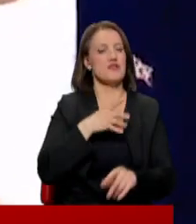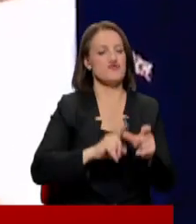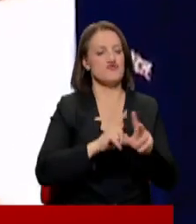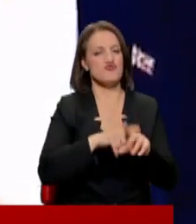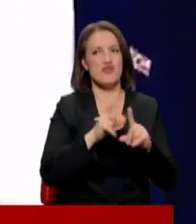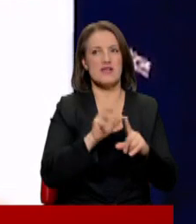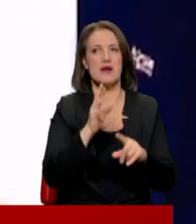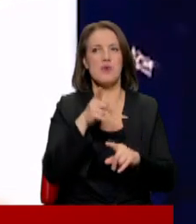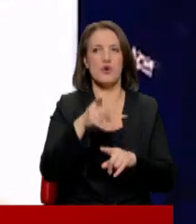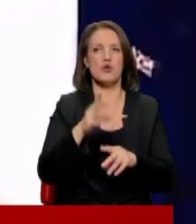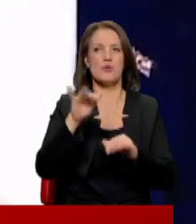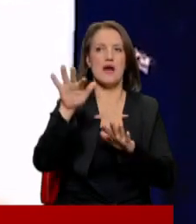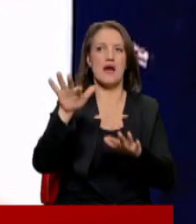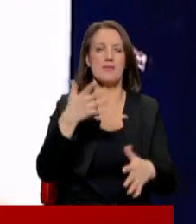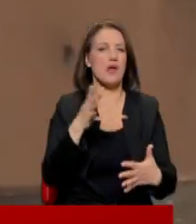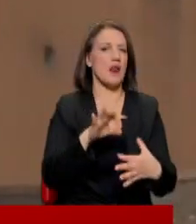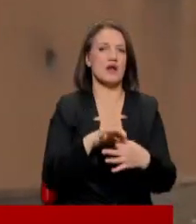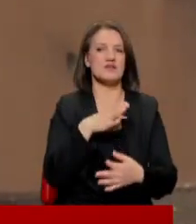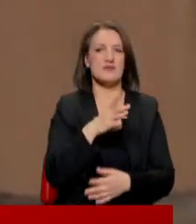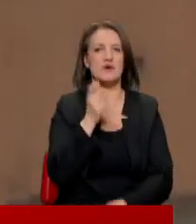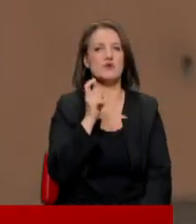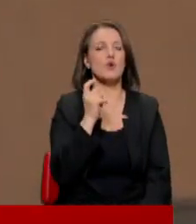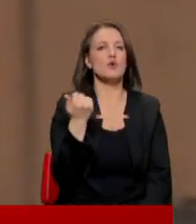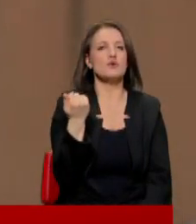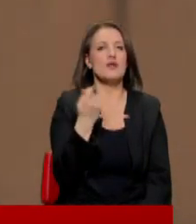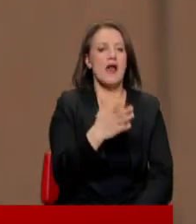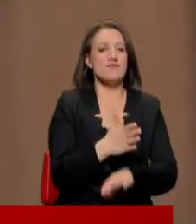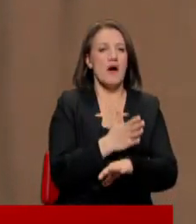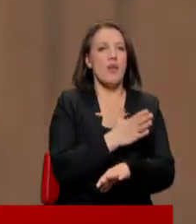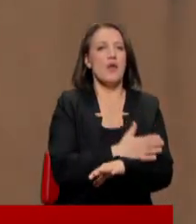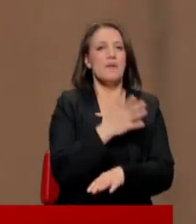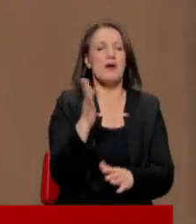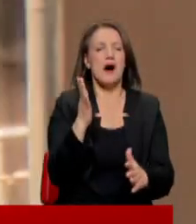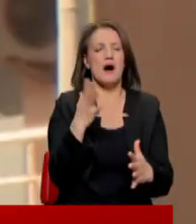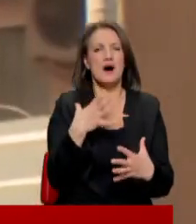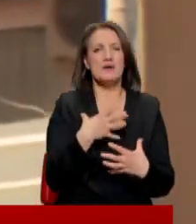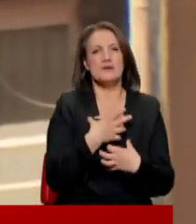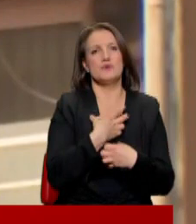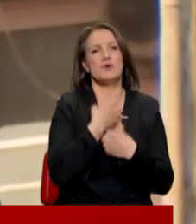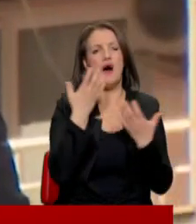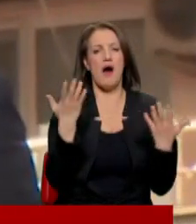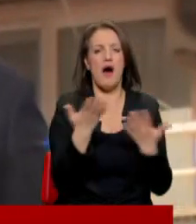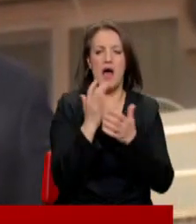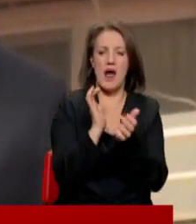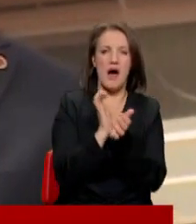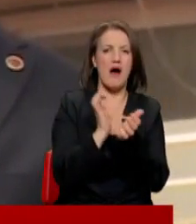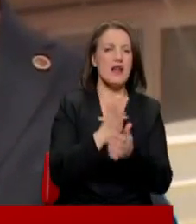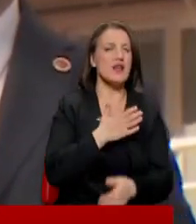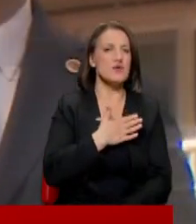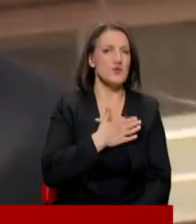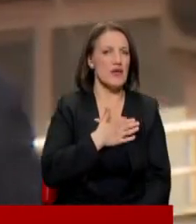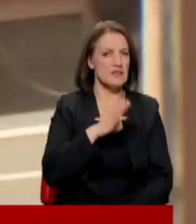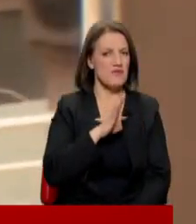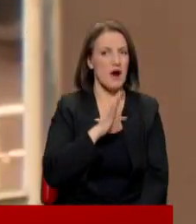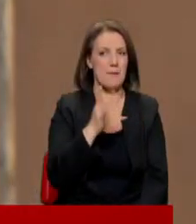raporuyla toprak kaymasının ne alakası var? 9 tane yurttaşımızın acısı hala ailelerin yüreğinde